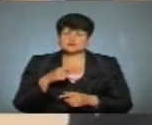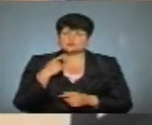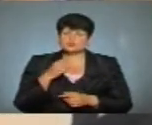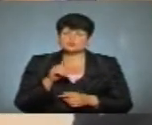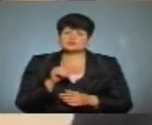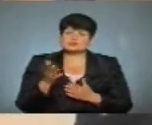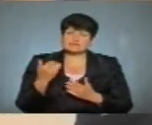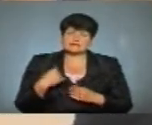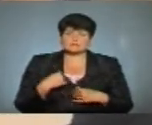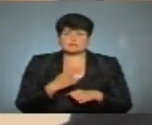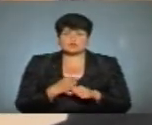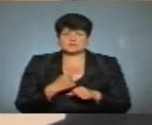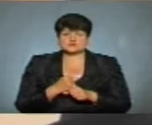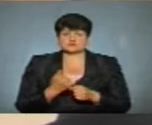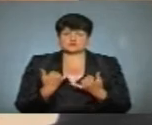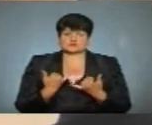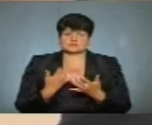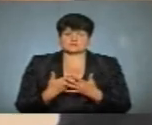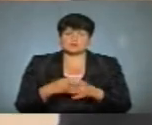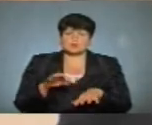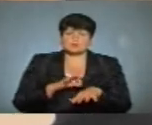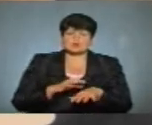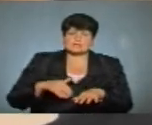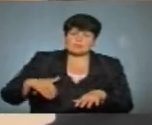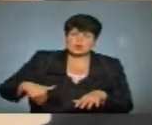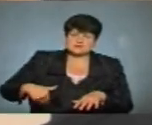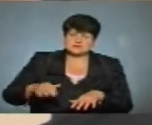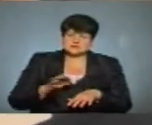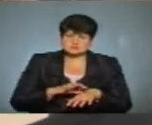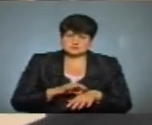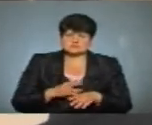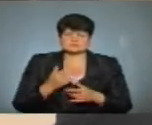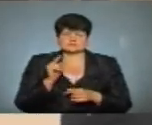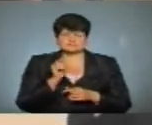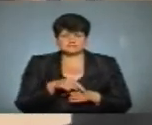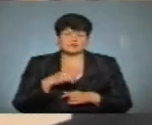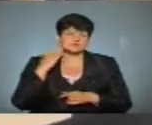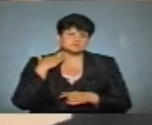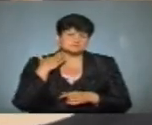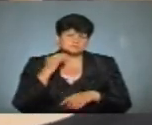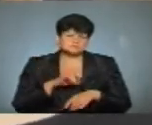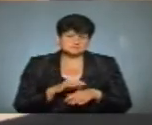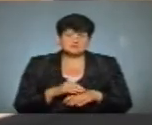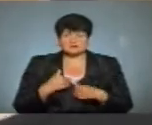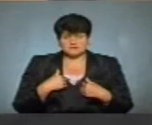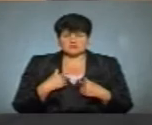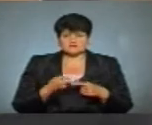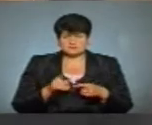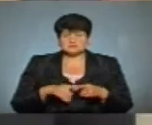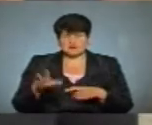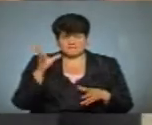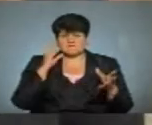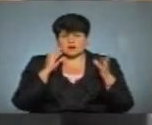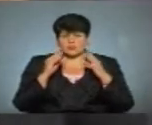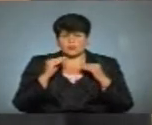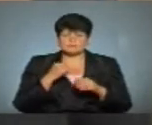що давайте ми попрацюємо там сьогодні. От в мене болить поясниця, давайте з поясницею, в мене там болить шия. То я це враховую.